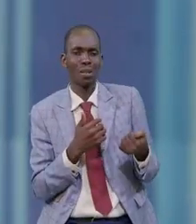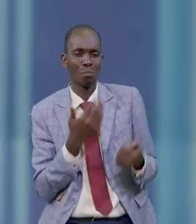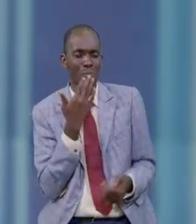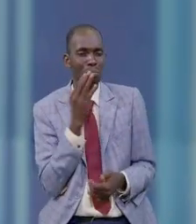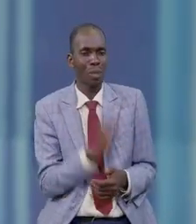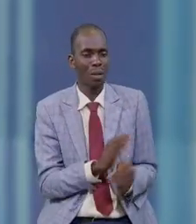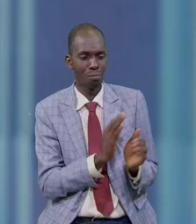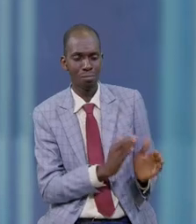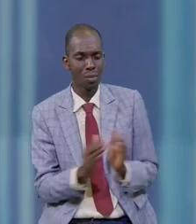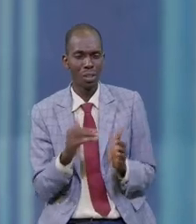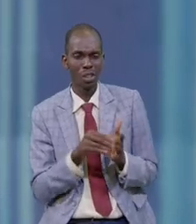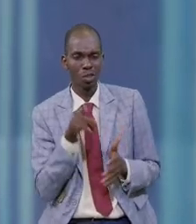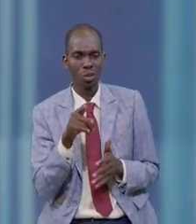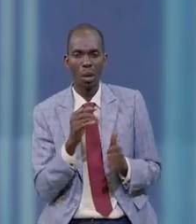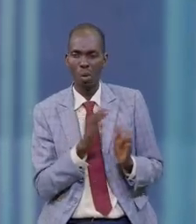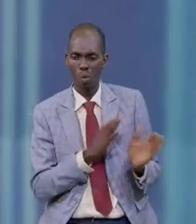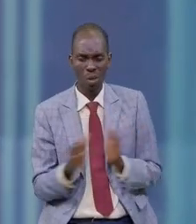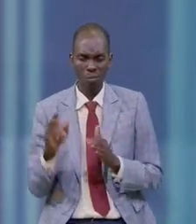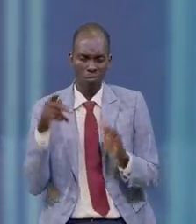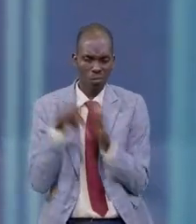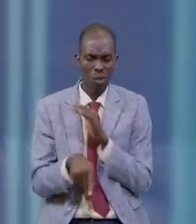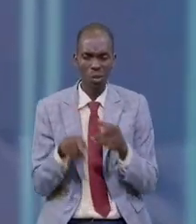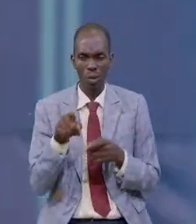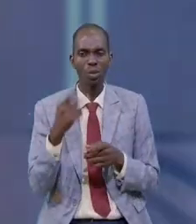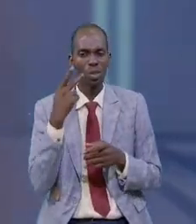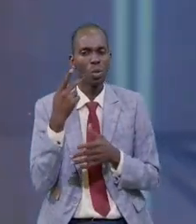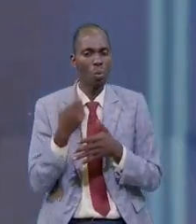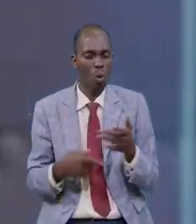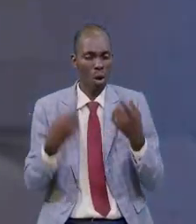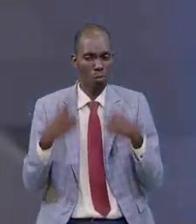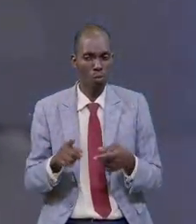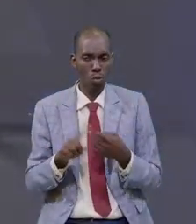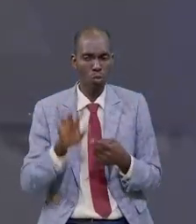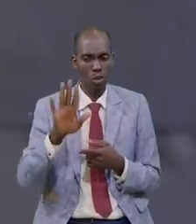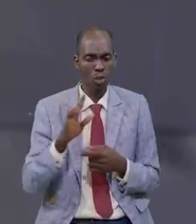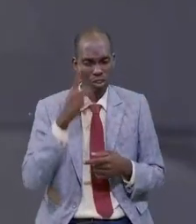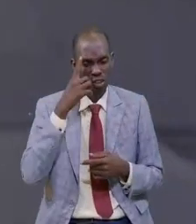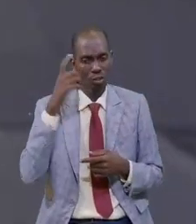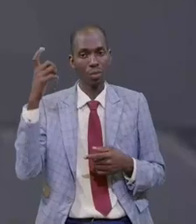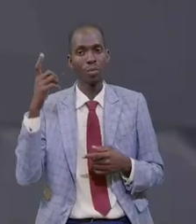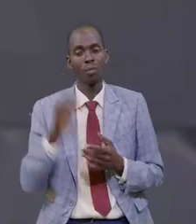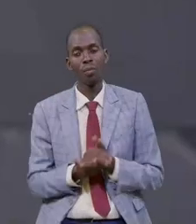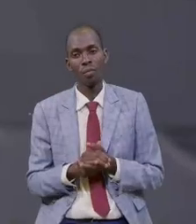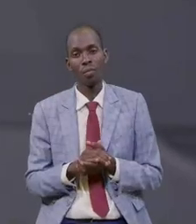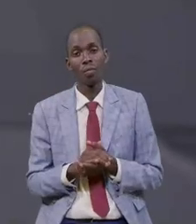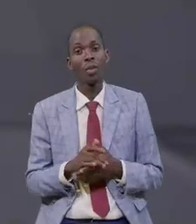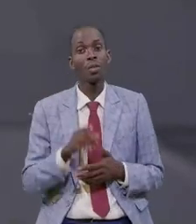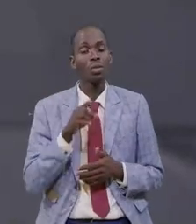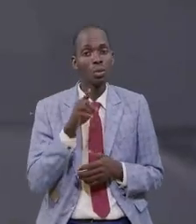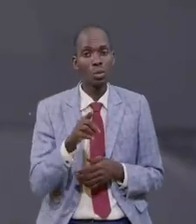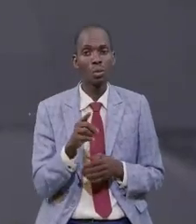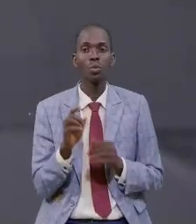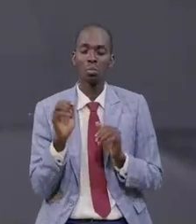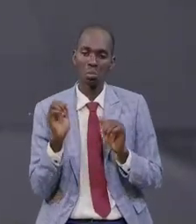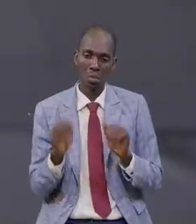le tuer et voir ce que deviendront ses rêves vous pouvez tuer quelqu'un qui n'a